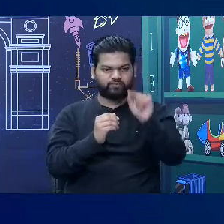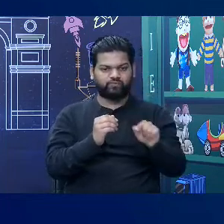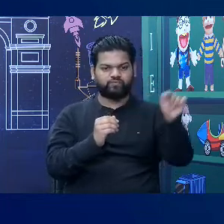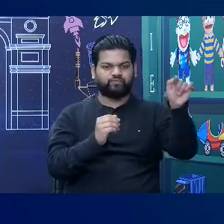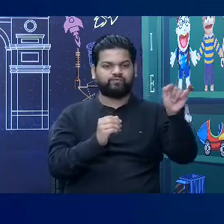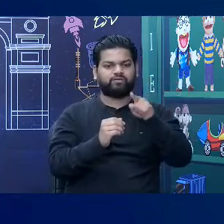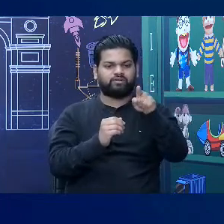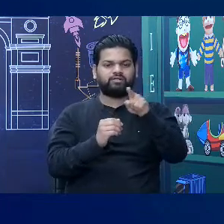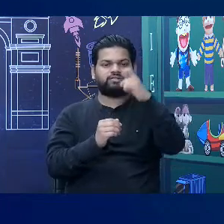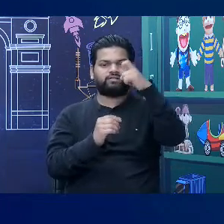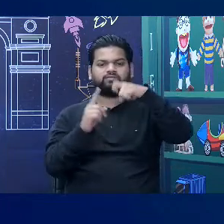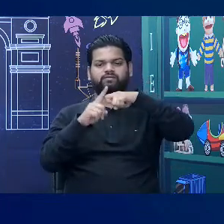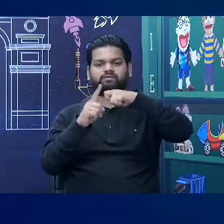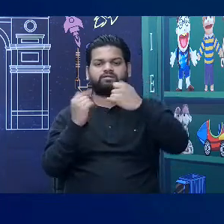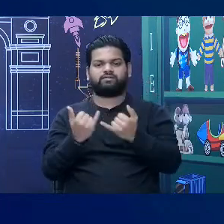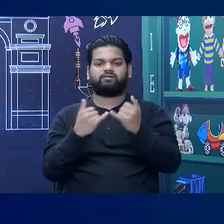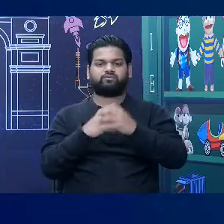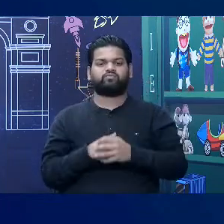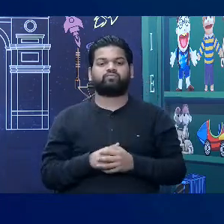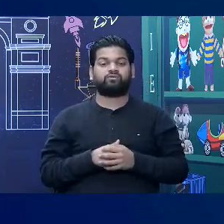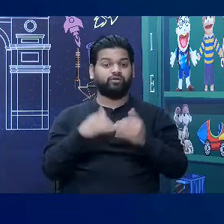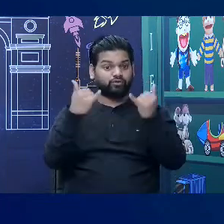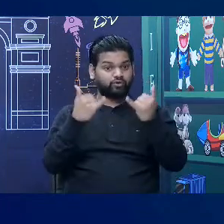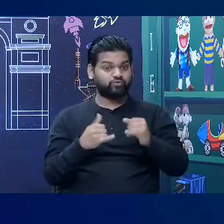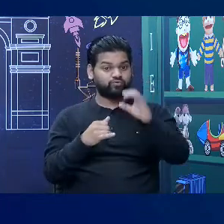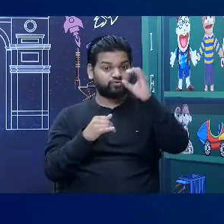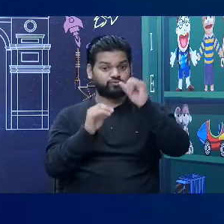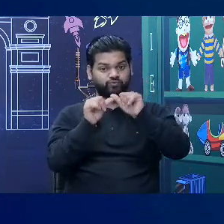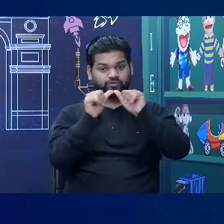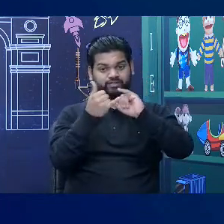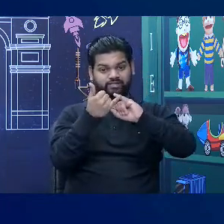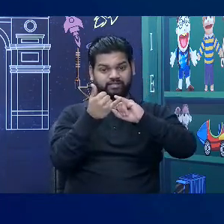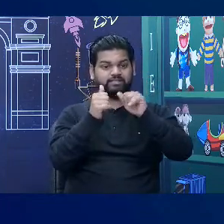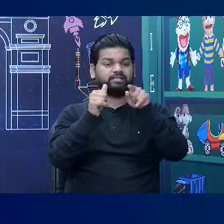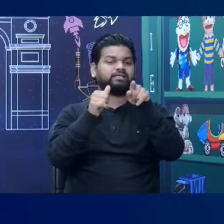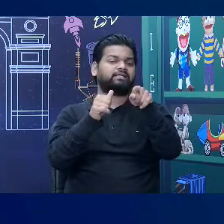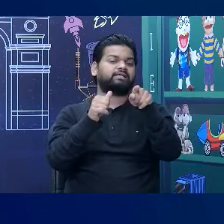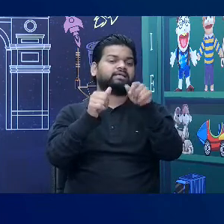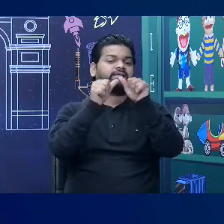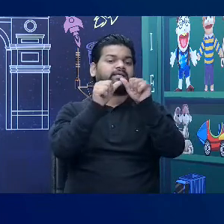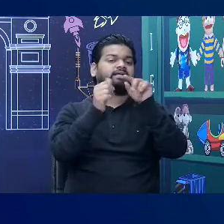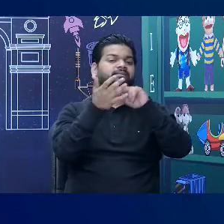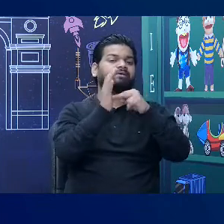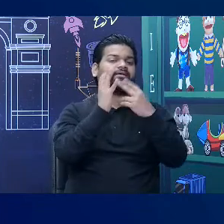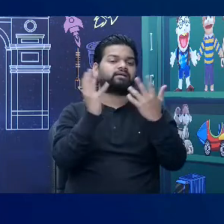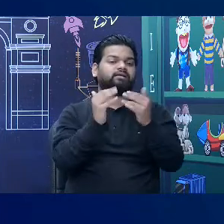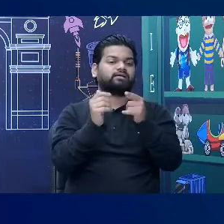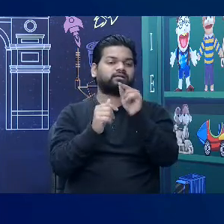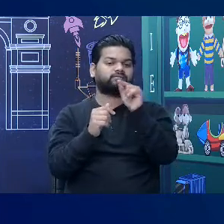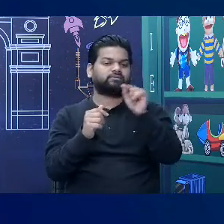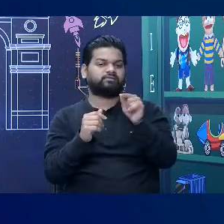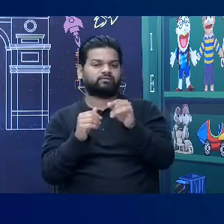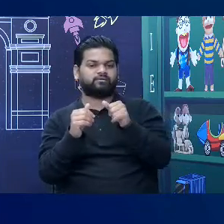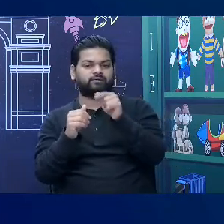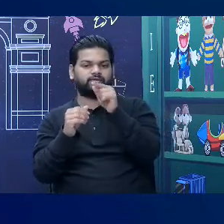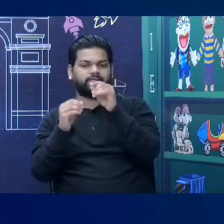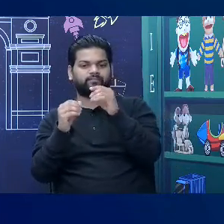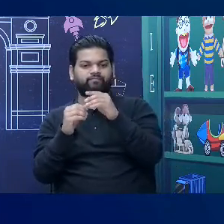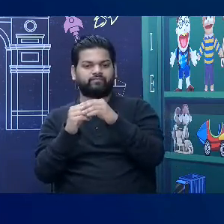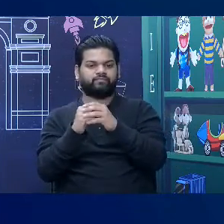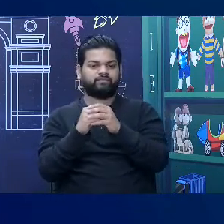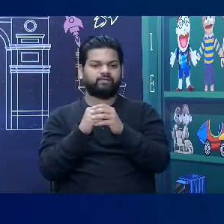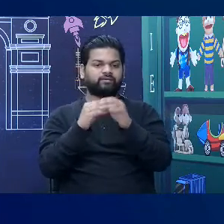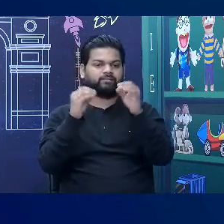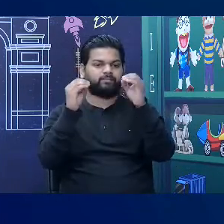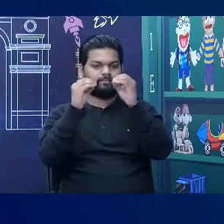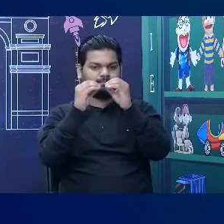हमें cos A की वैल्यू बतानी है. cos A हमें याद है कुसुम जी, इट इज कर्ली ब्राउन